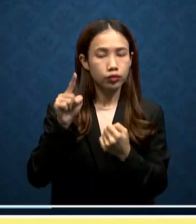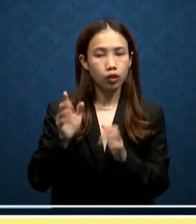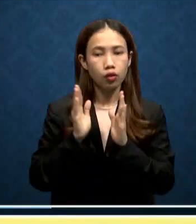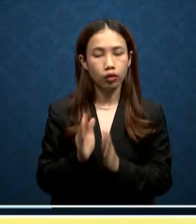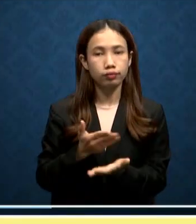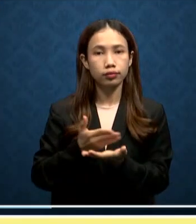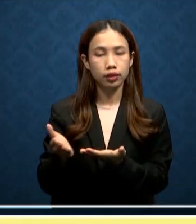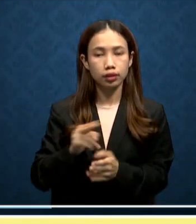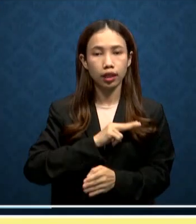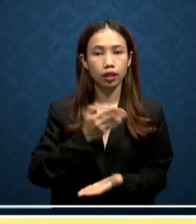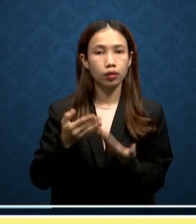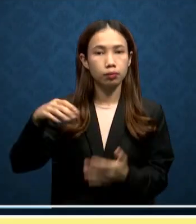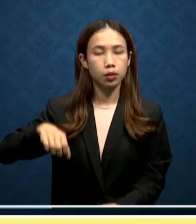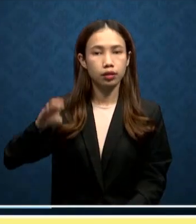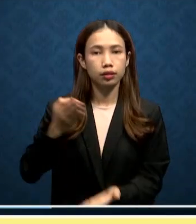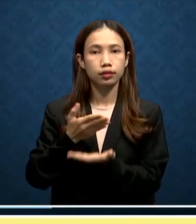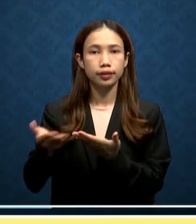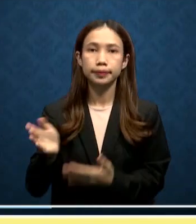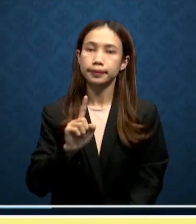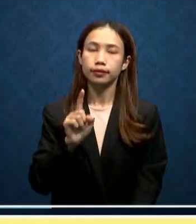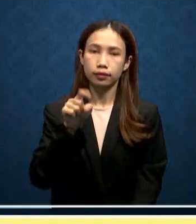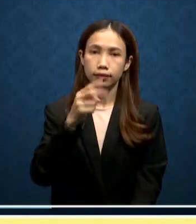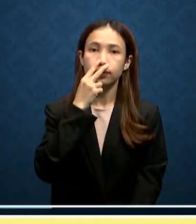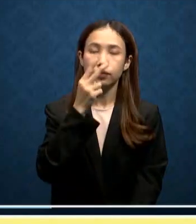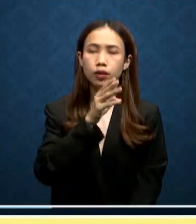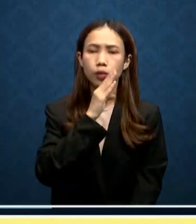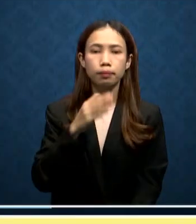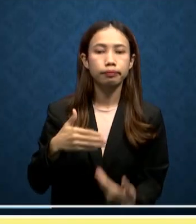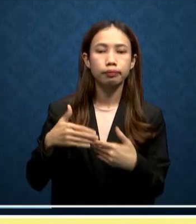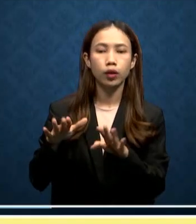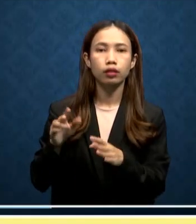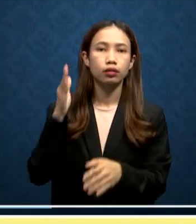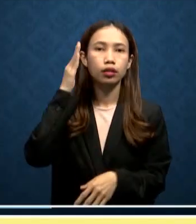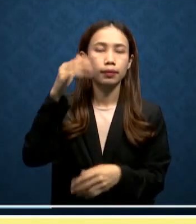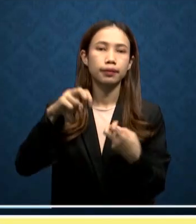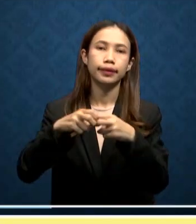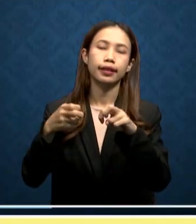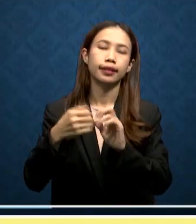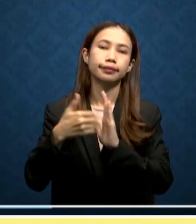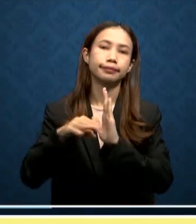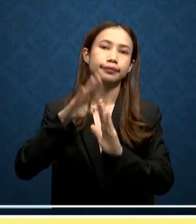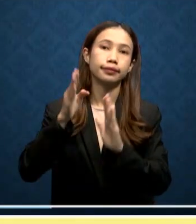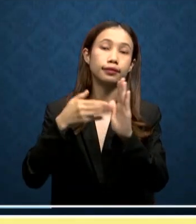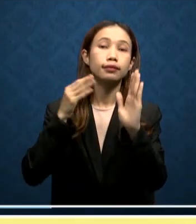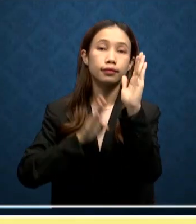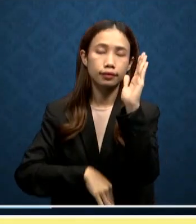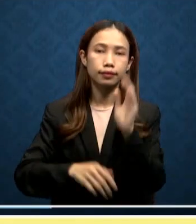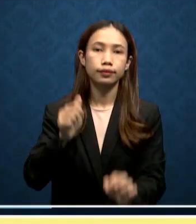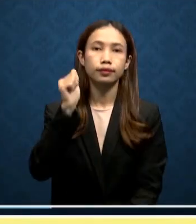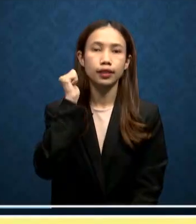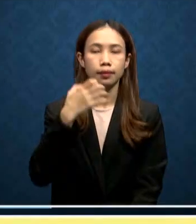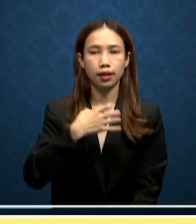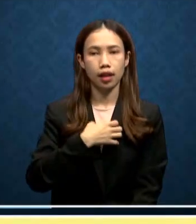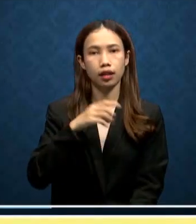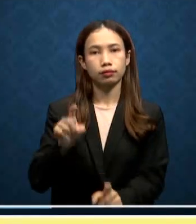ประมูลอะไรอย่างงี้คือคือถ้าปล่อยอย่างนี้มันก็จะมีปัญหาภูมิภาคผมยังอยากจะตั้ง